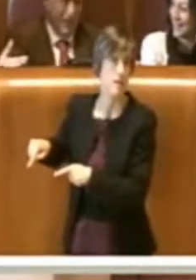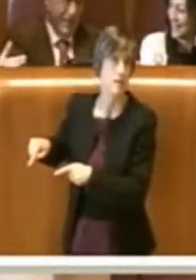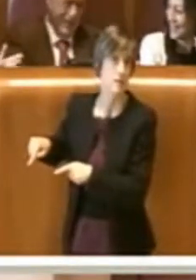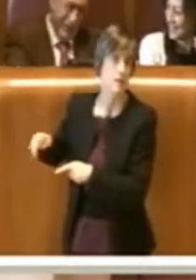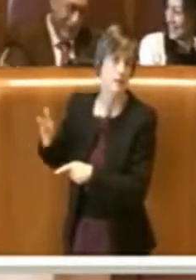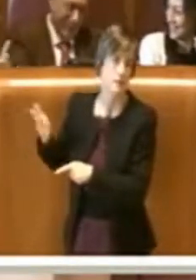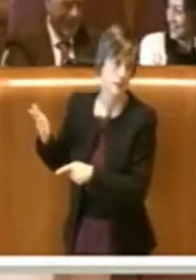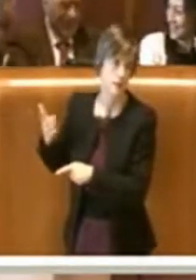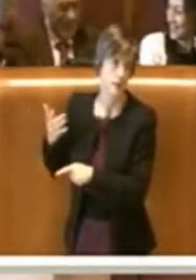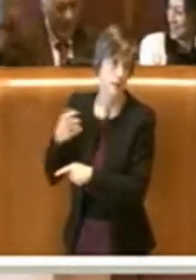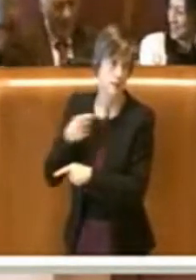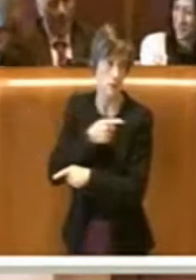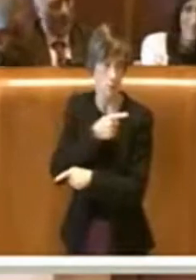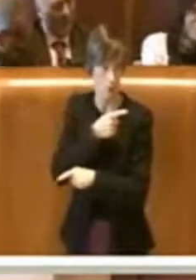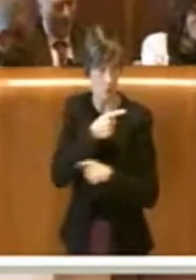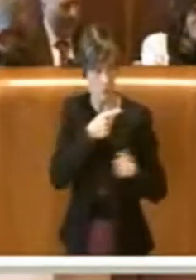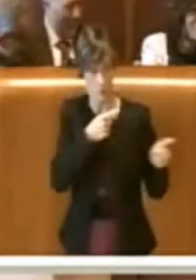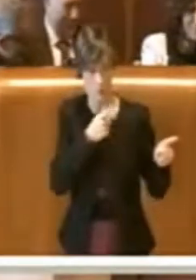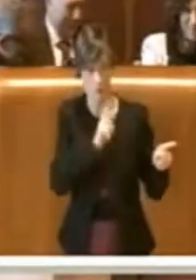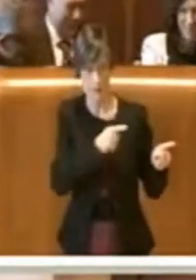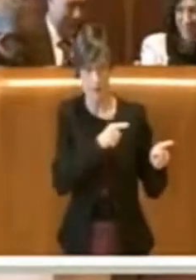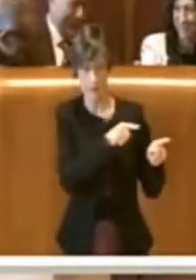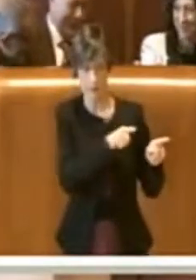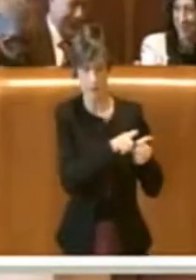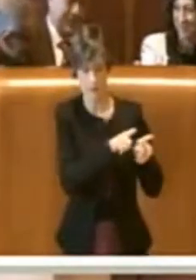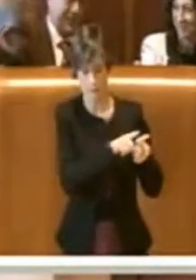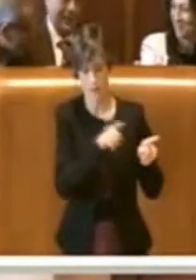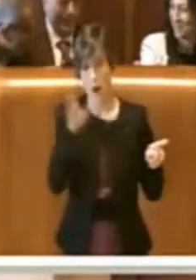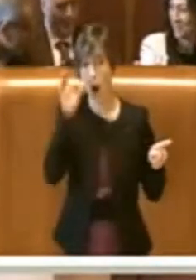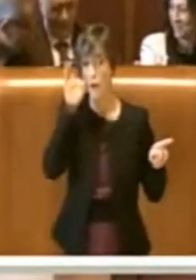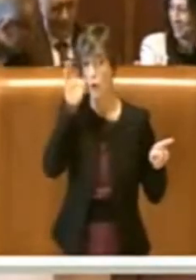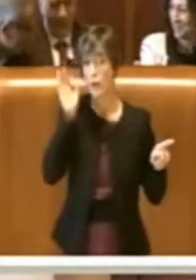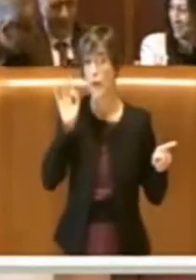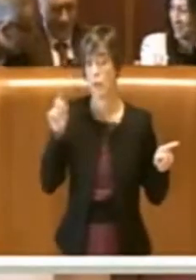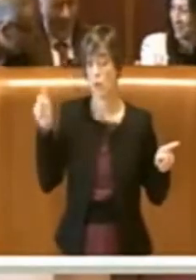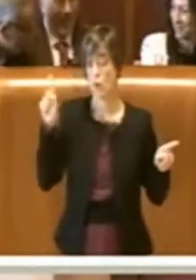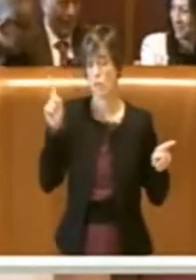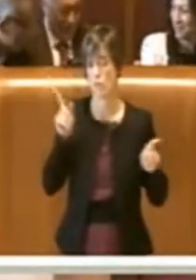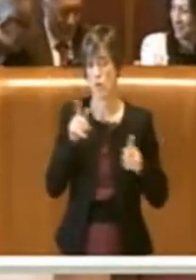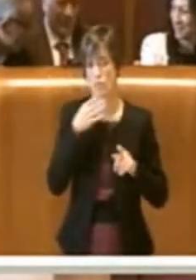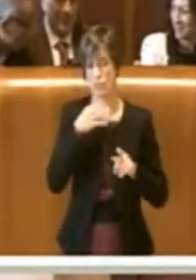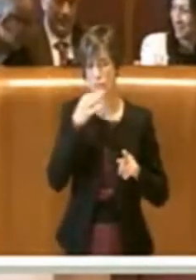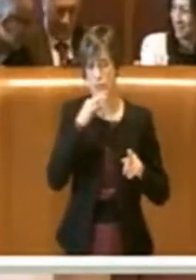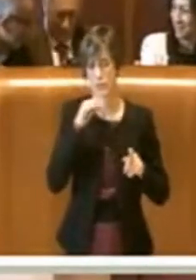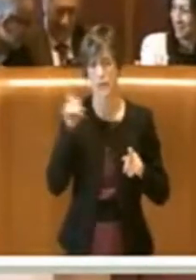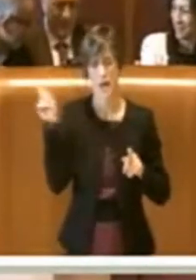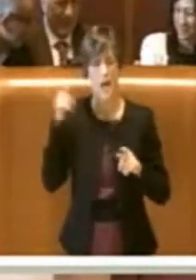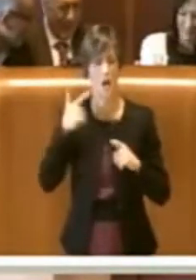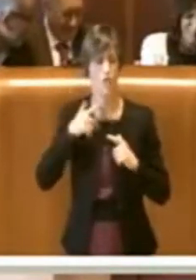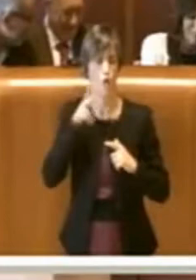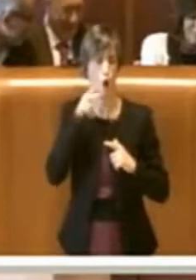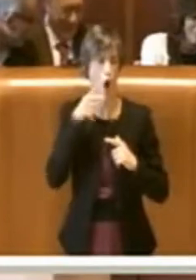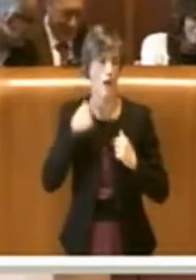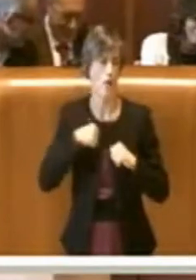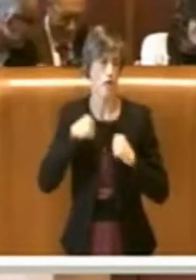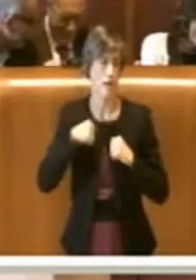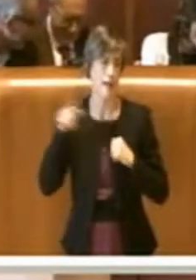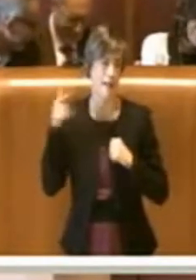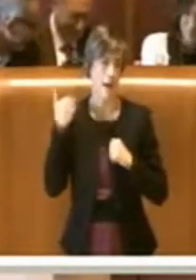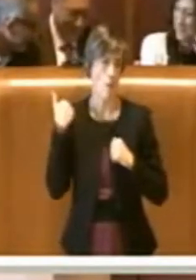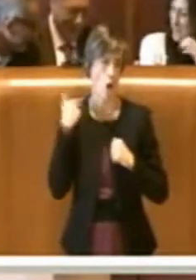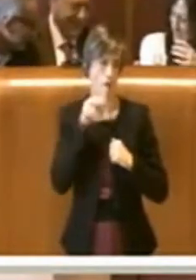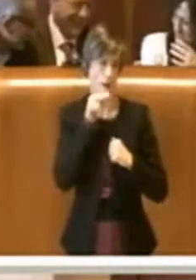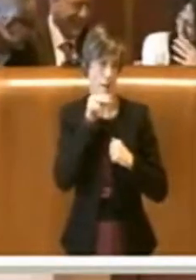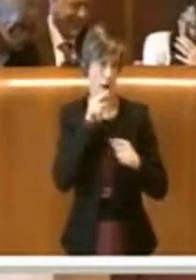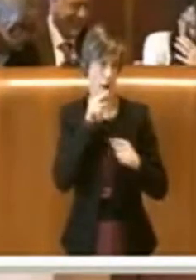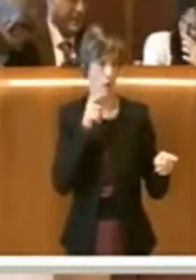di non solo raccogliere l'appello della cittadina che ha parlato prima, ma anche l'appello di quest'Aula. Non si può derogare alla